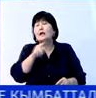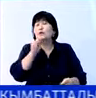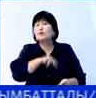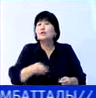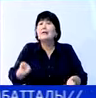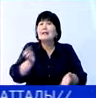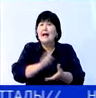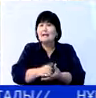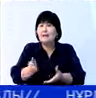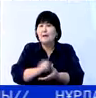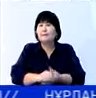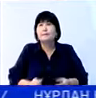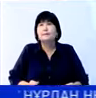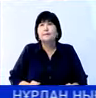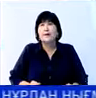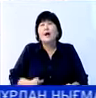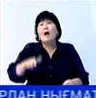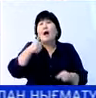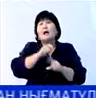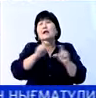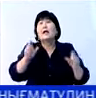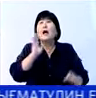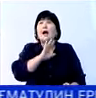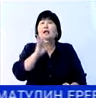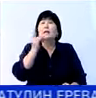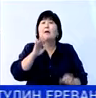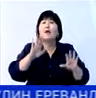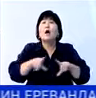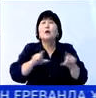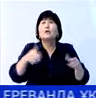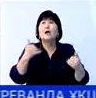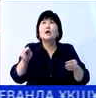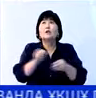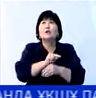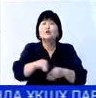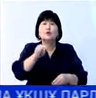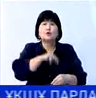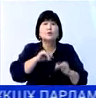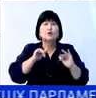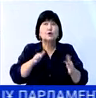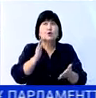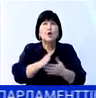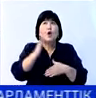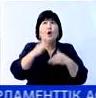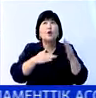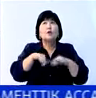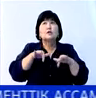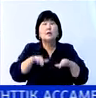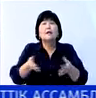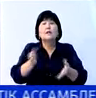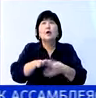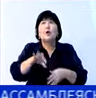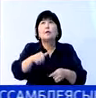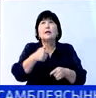жұмысымен танысты. Алғашқы нысан ана мен бала орталығы. Мұнда қазір жөндеу жұмыстары жүргізілуде. Құрылыс барысымен танысқан облыс